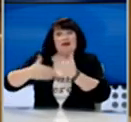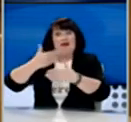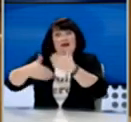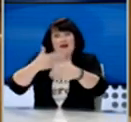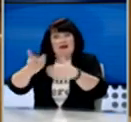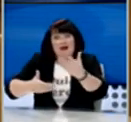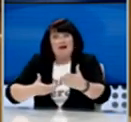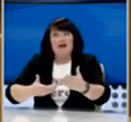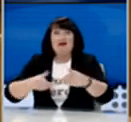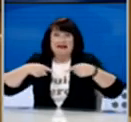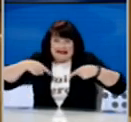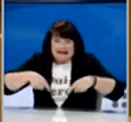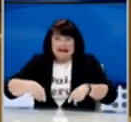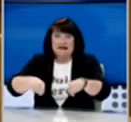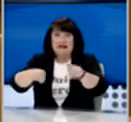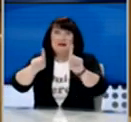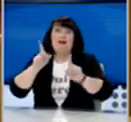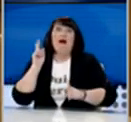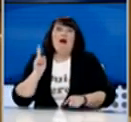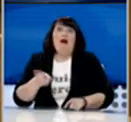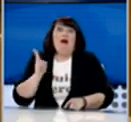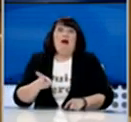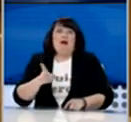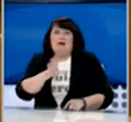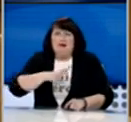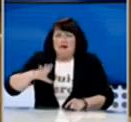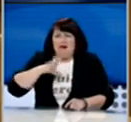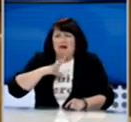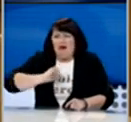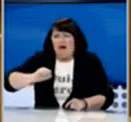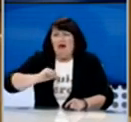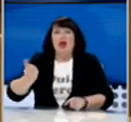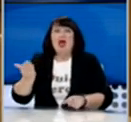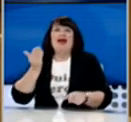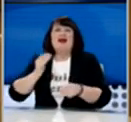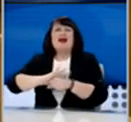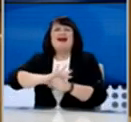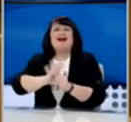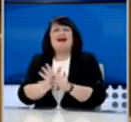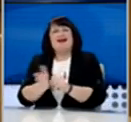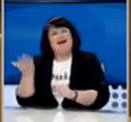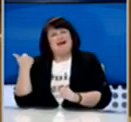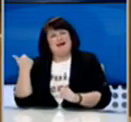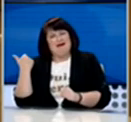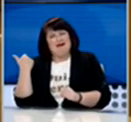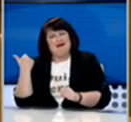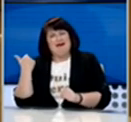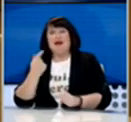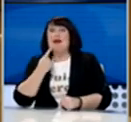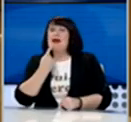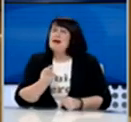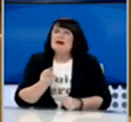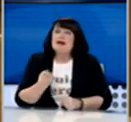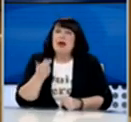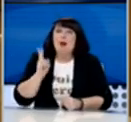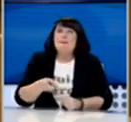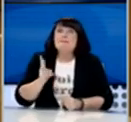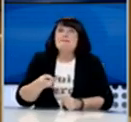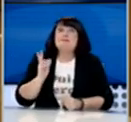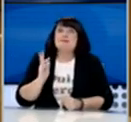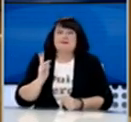εξελίσσονται ταυτοχρόνως και ενώ πριν από την πανδημία του κορονοϊού δημοφιλής ήταν ο εξοχήν